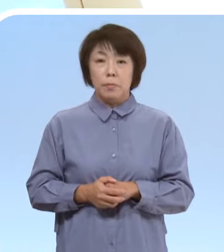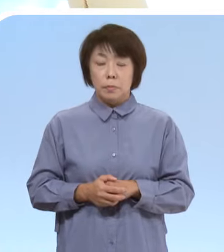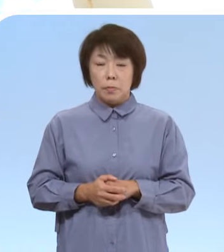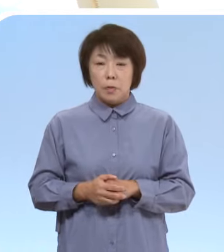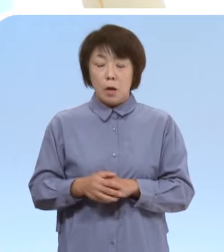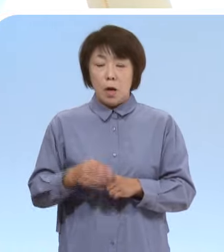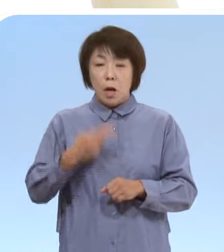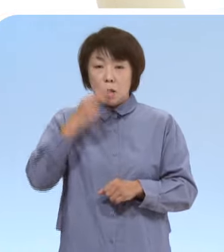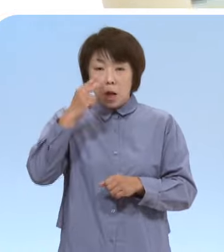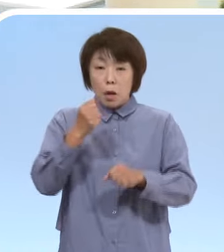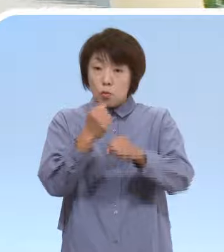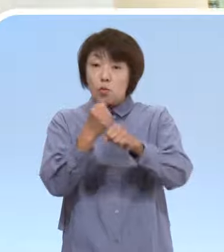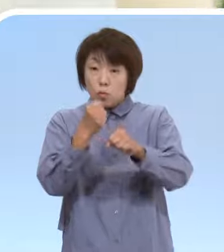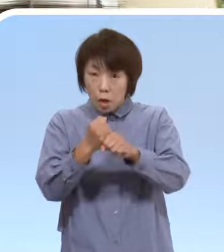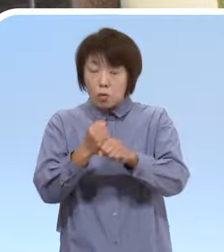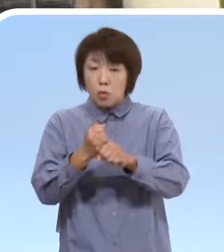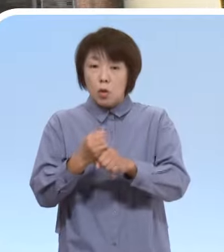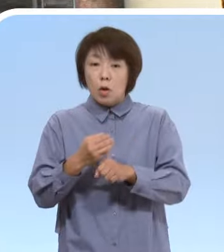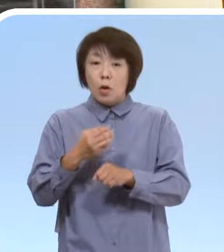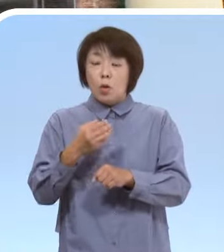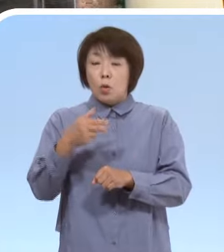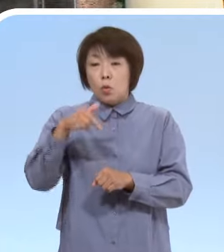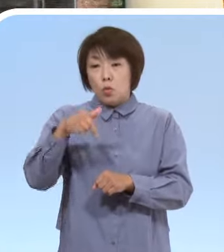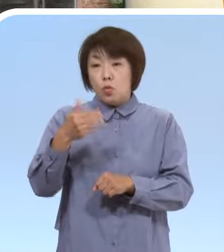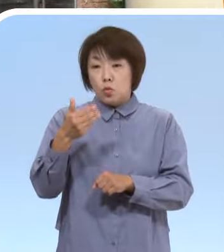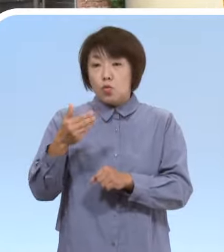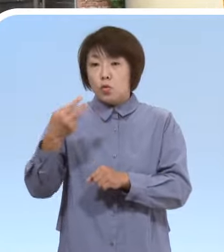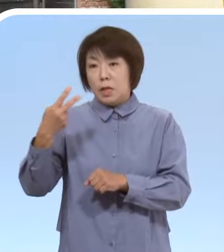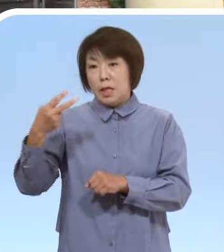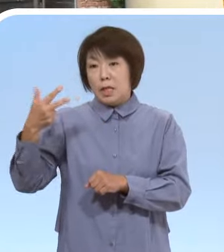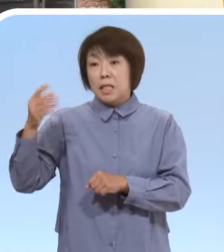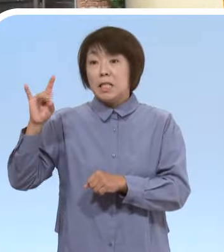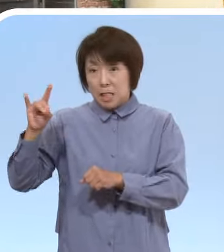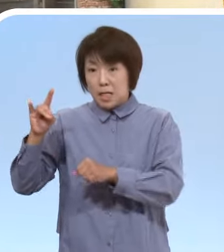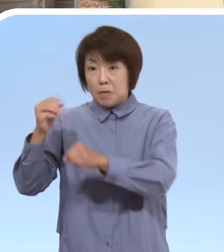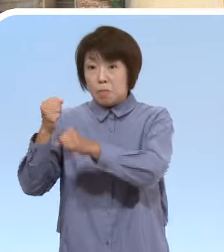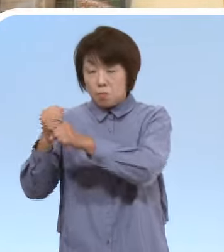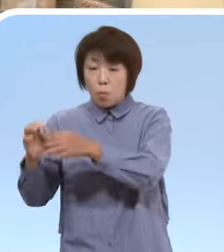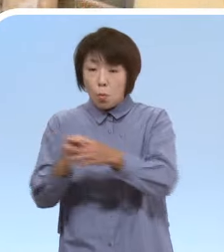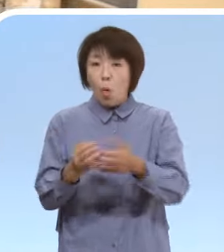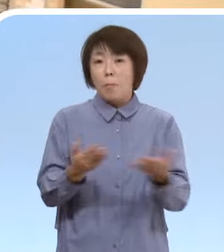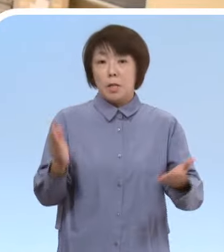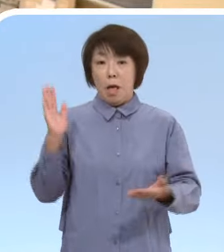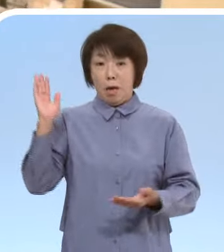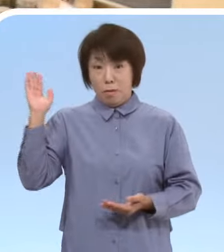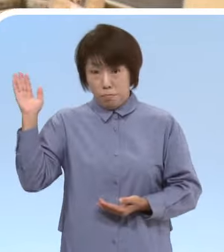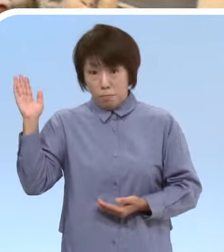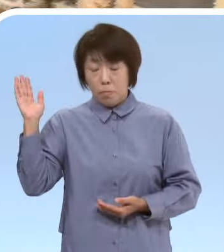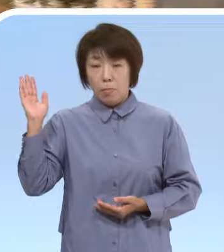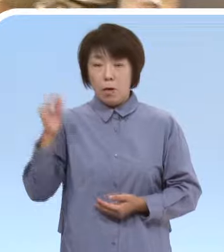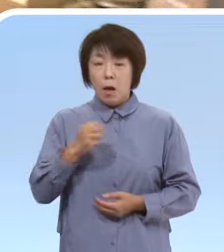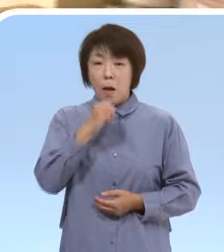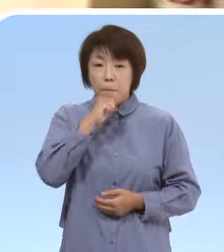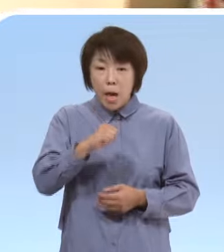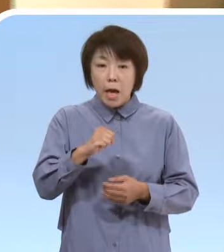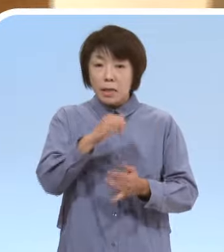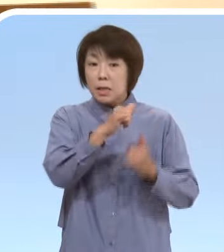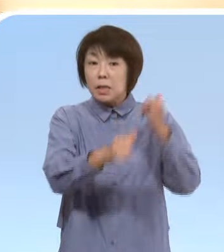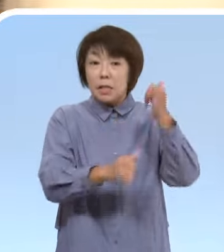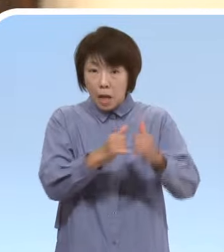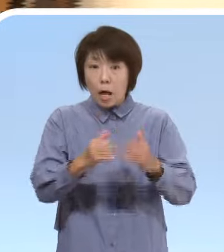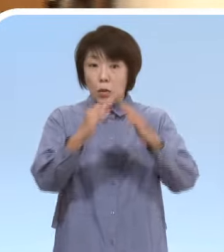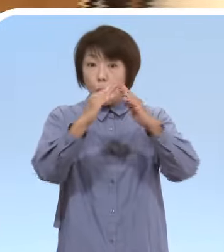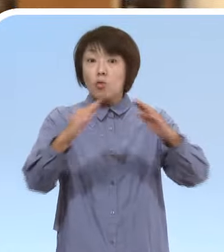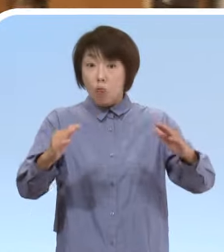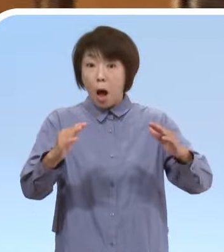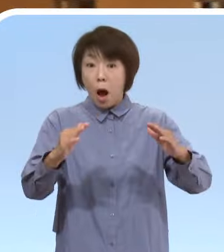と。老舗の酒蔵福錦が営むお店、福蔵に到着です。明治時代の蔵を再生させ